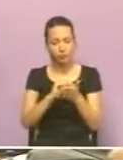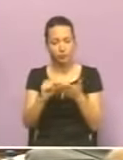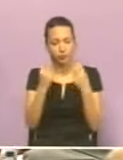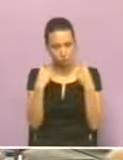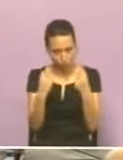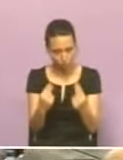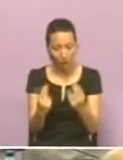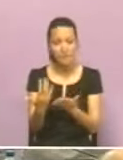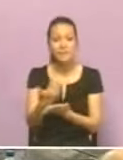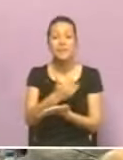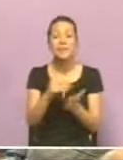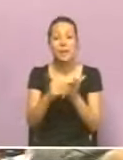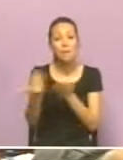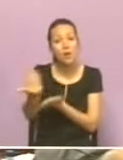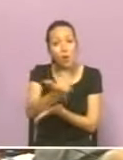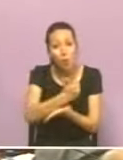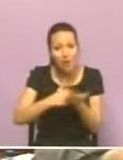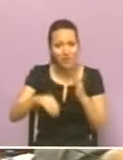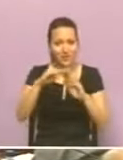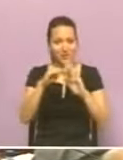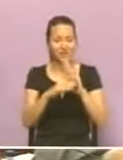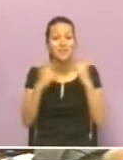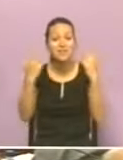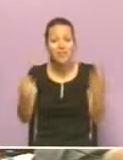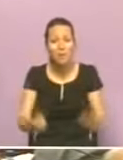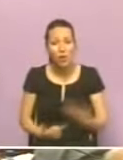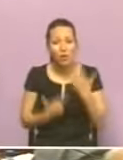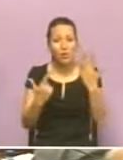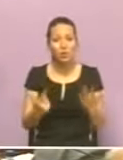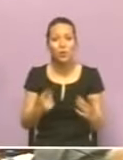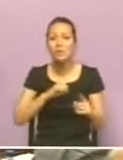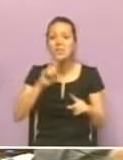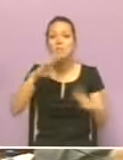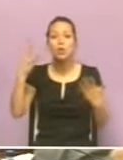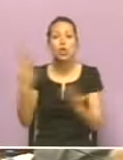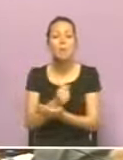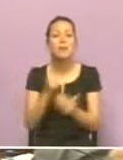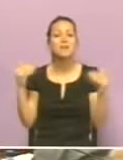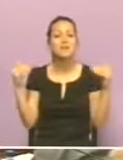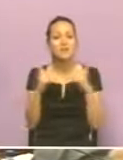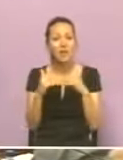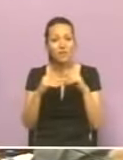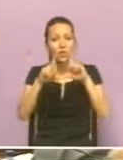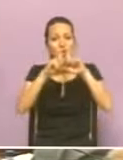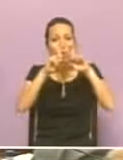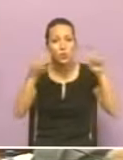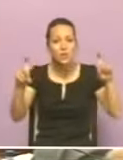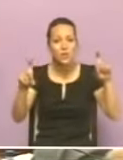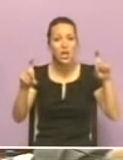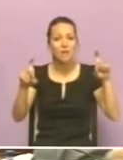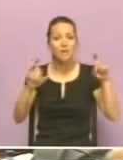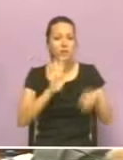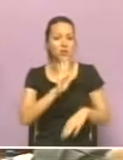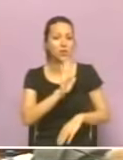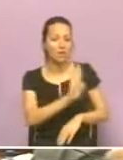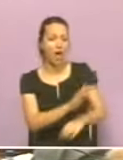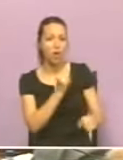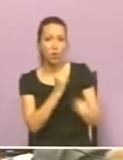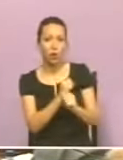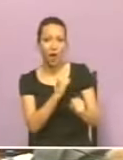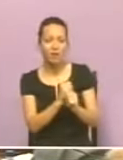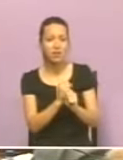treba primeniti. Nažalost, mi 7 godina nismo dobili saglasnost da ustanova funkcioniše na ovaj način na koji